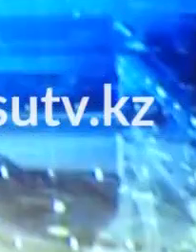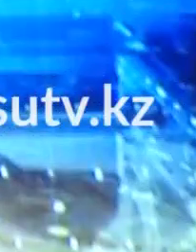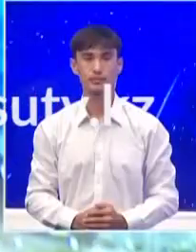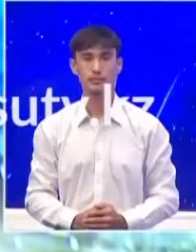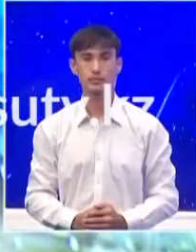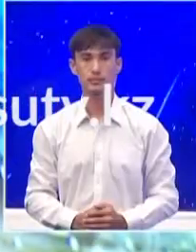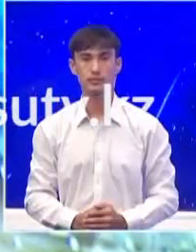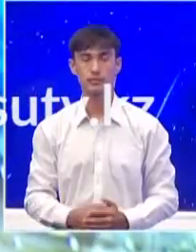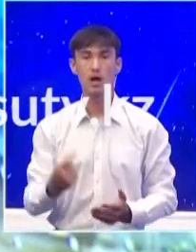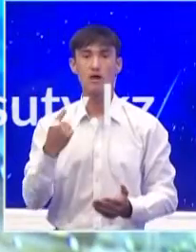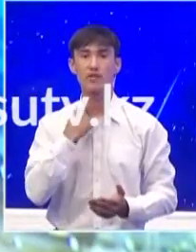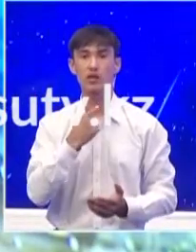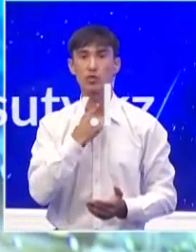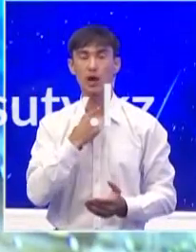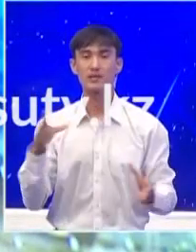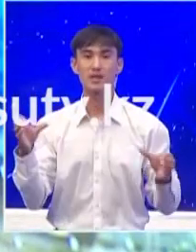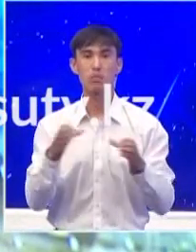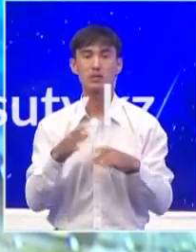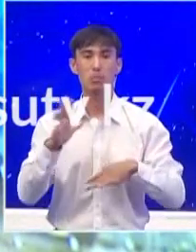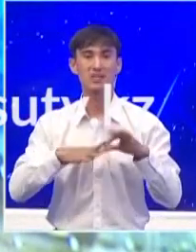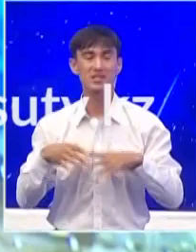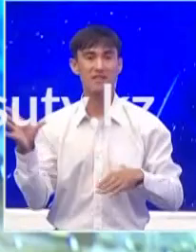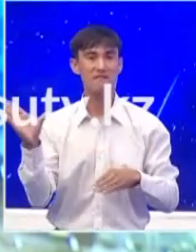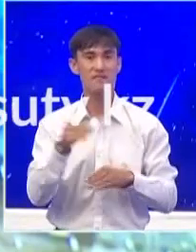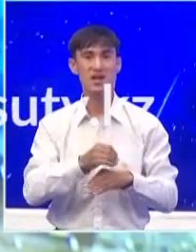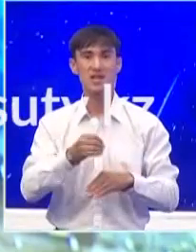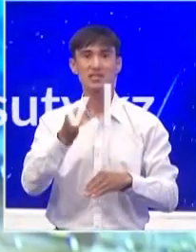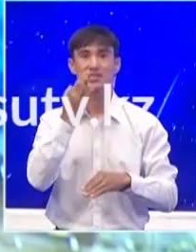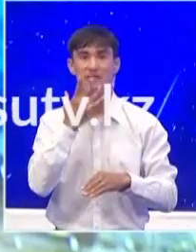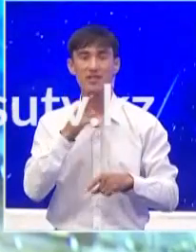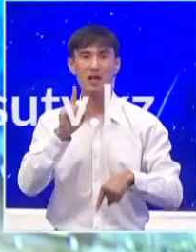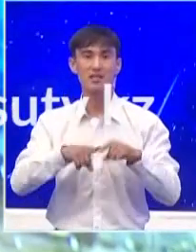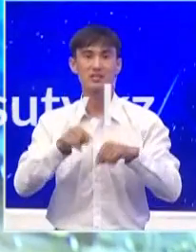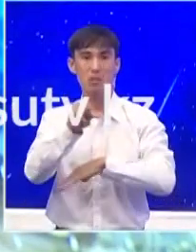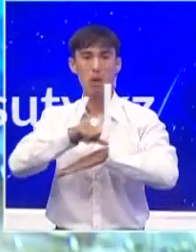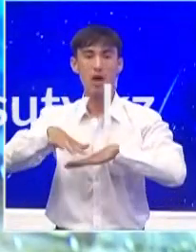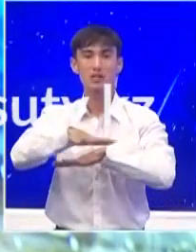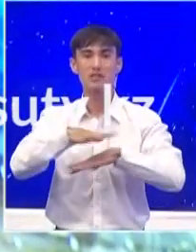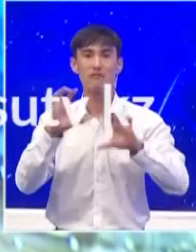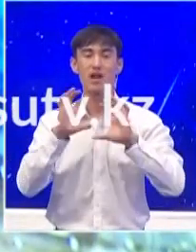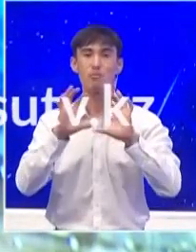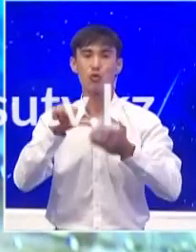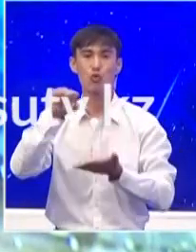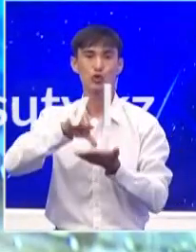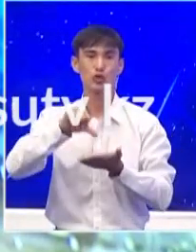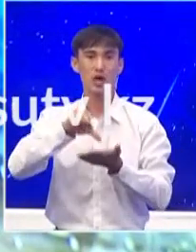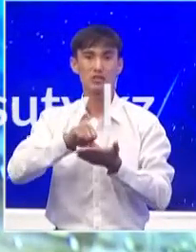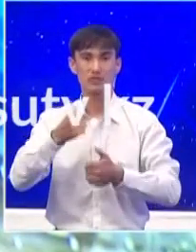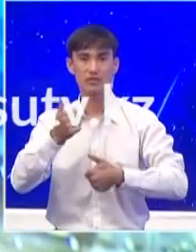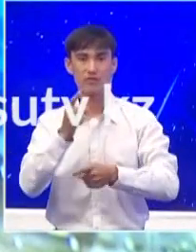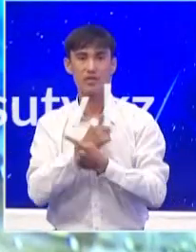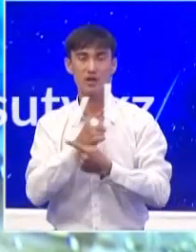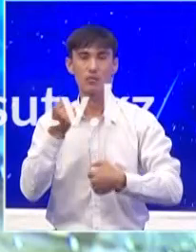в талдыкоргане я собрался практически весь цвет отечественного пляжного волейбола они участвуют в финальном туре кубка